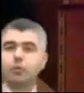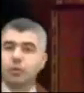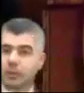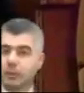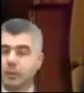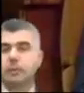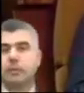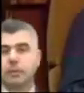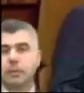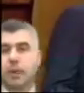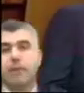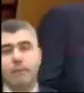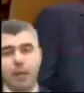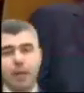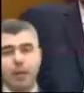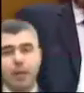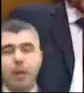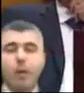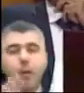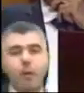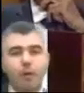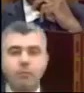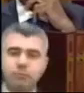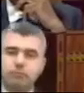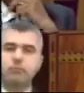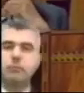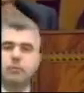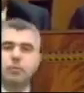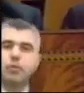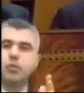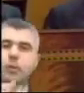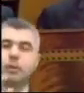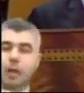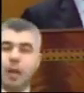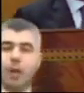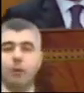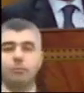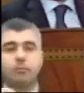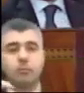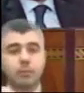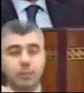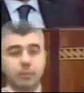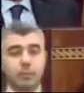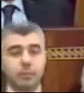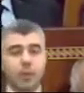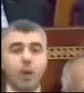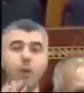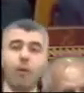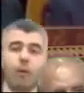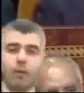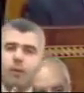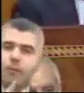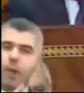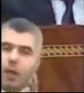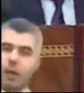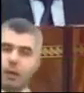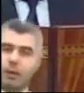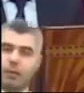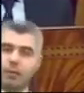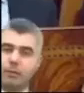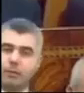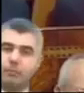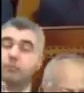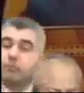نفعل الأفضل، ولكن أيضا أنا على قناعة بأن تعزيز مصيرنا في